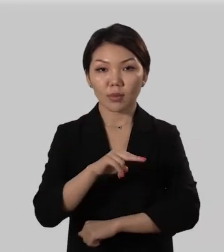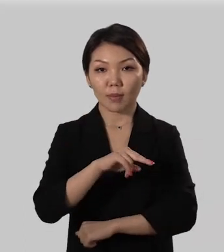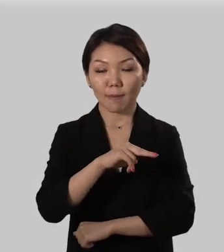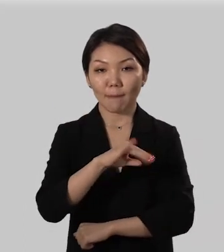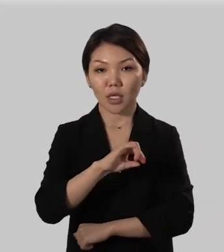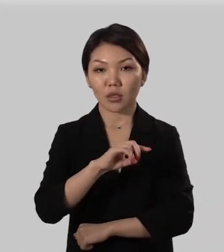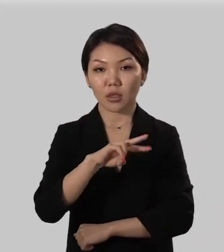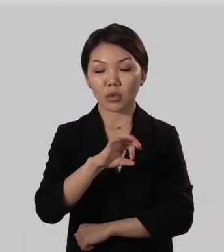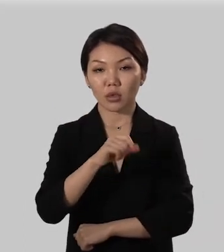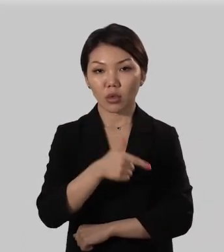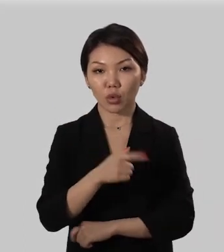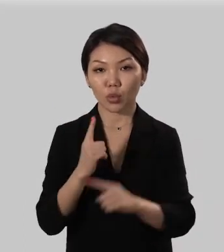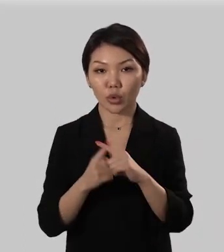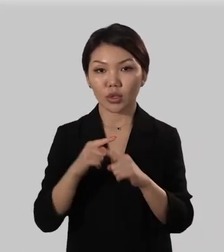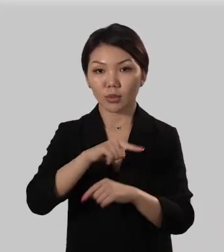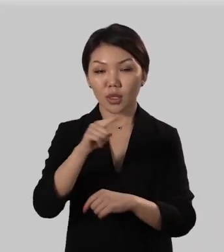прилагательное